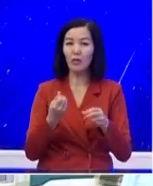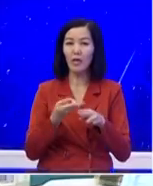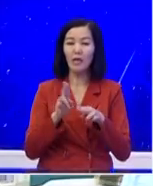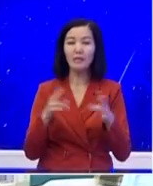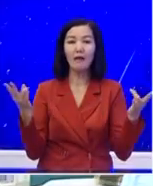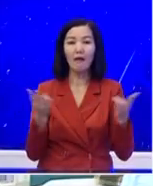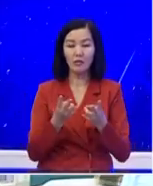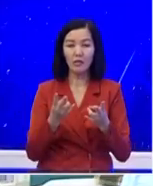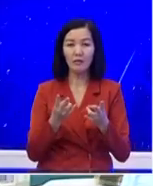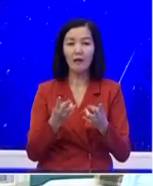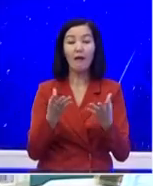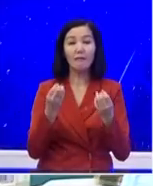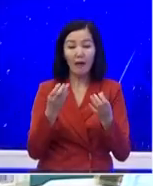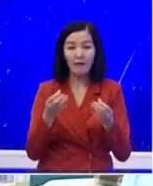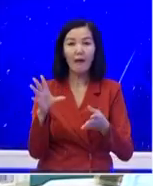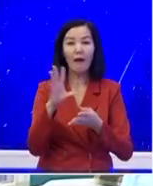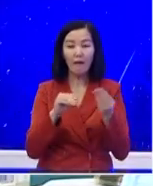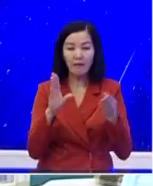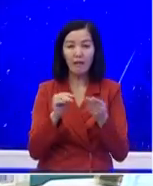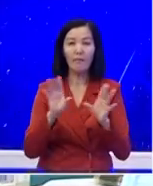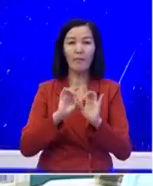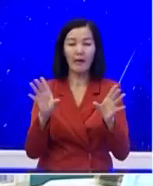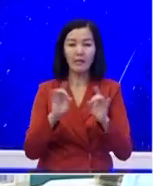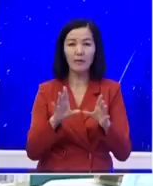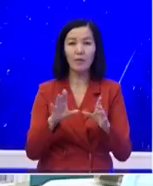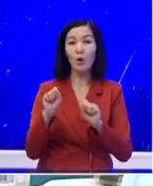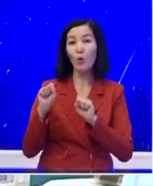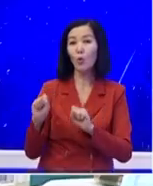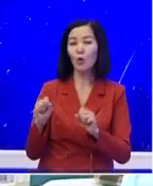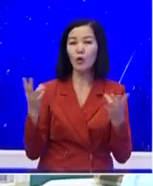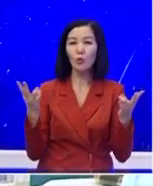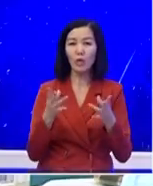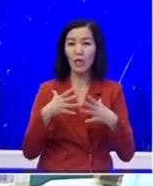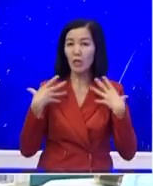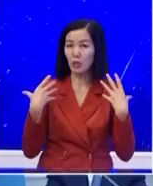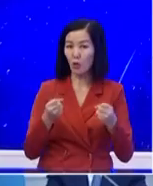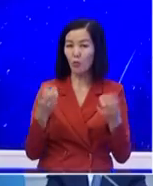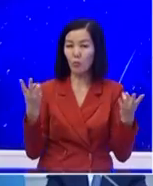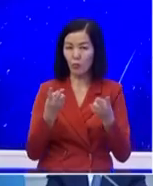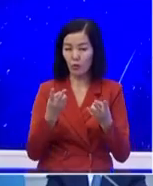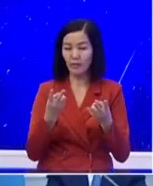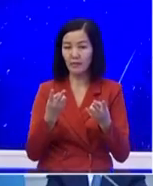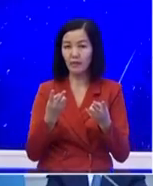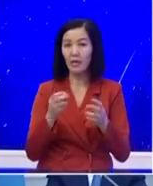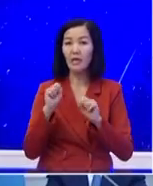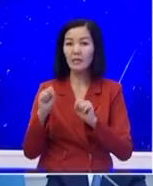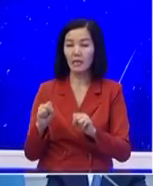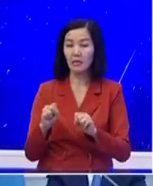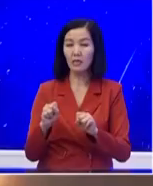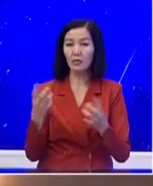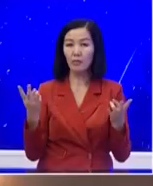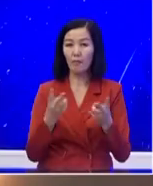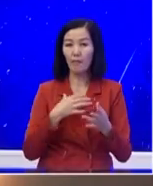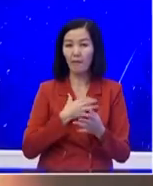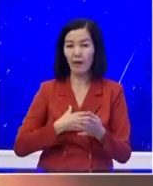қажет. Тағы да қайталап айтамын. Сақ жүрсең, сау жүресің. Сақтықта қорлық